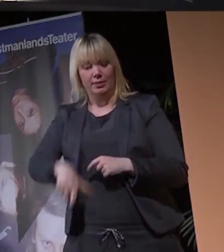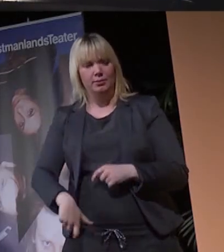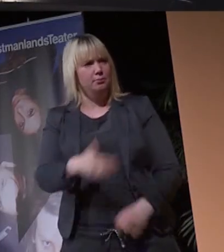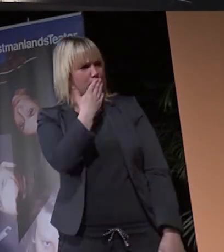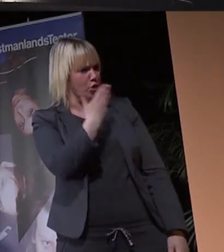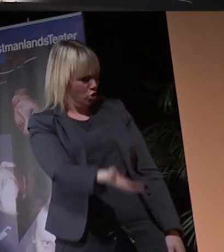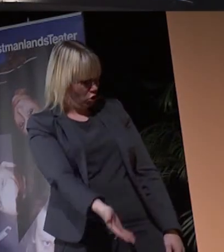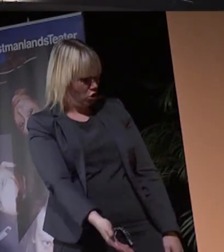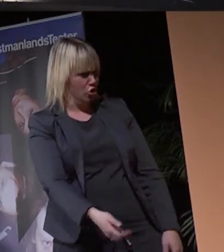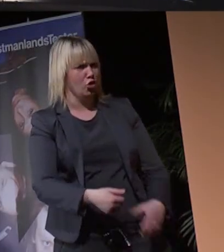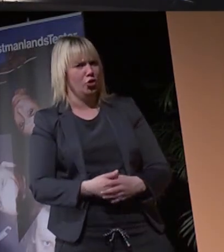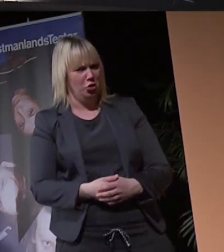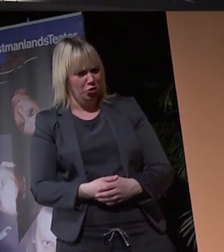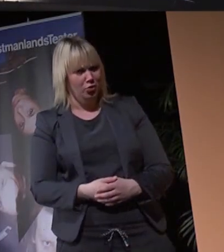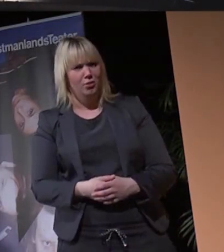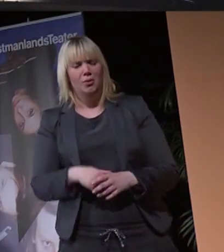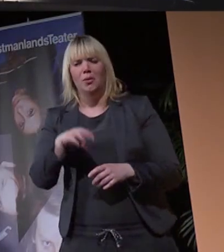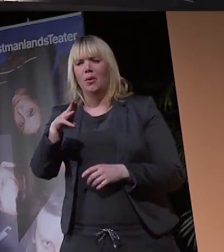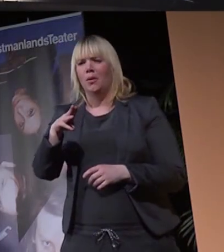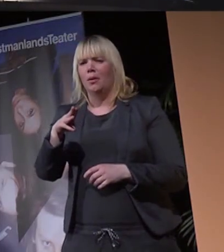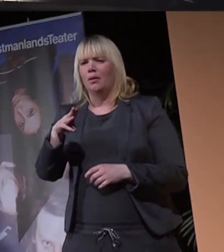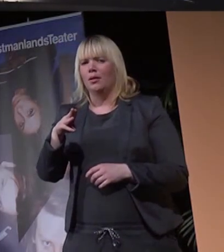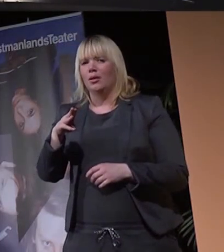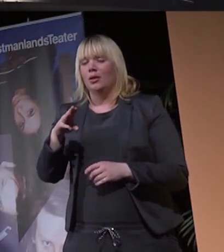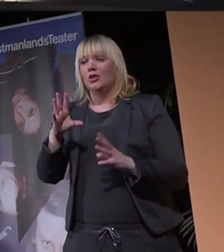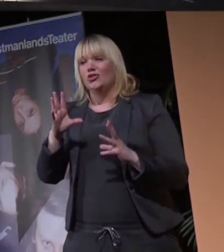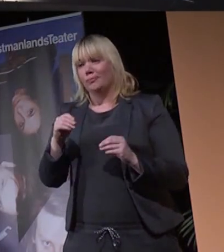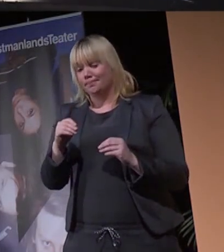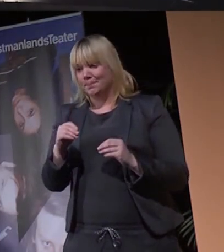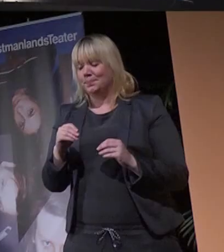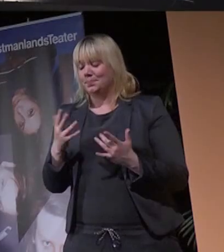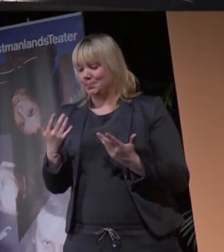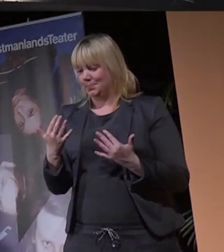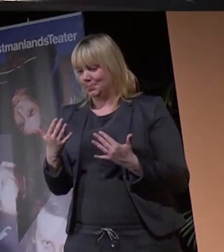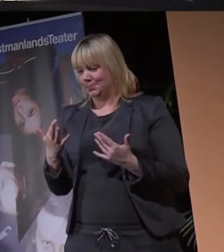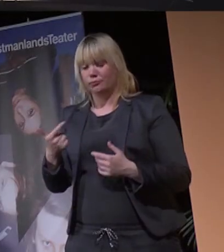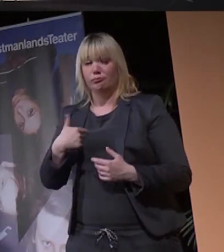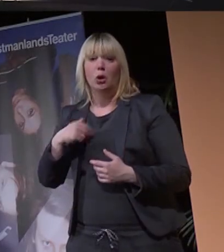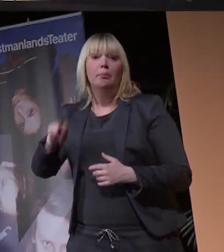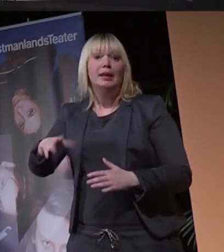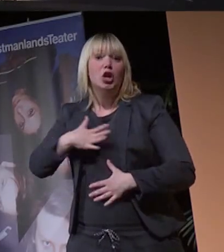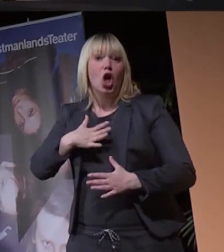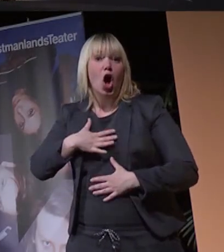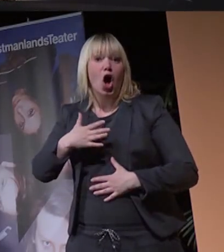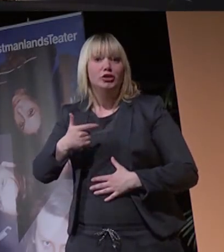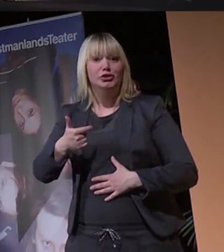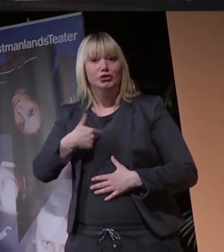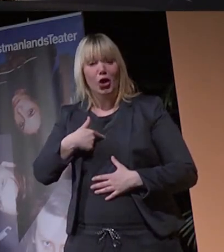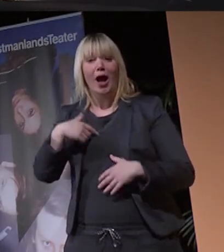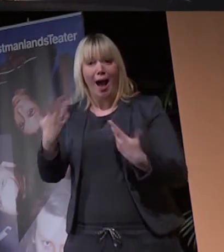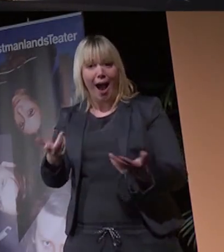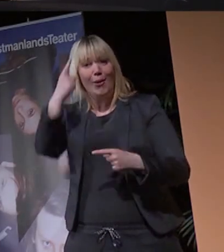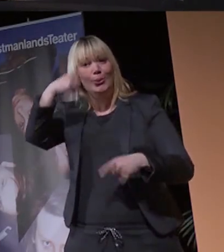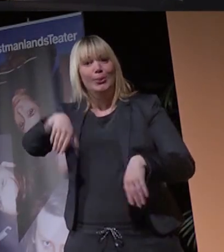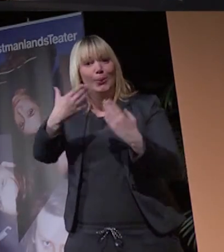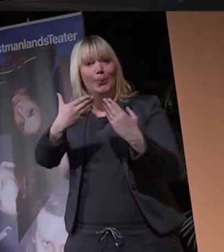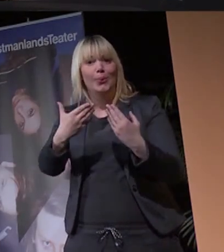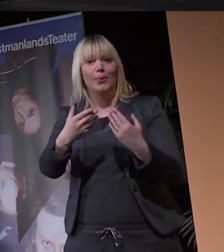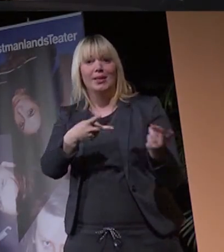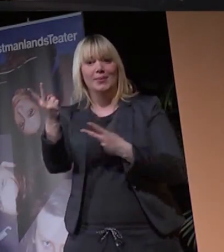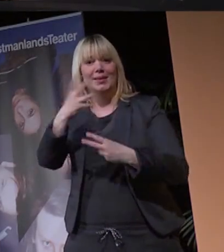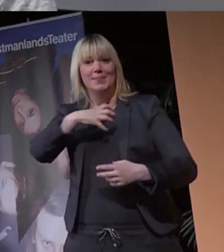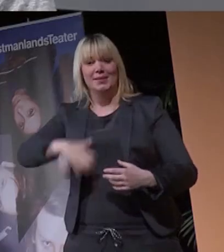utan ska våga vara modiga där. Och att vi ska säkerställa att vi bedriver sån politik. Men sen, vad var det jag skulle säga? Just sen tillbaka till här, hur liten procent